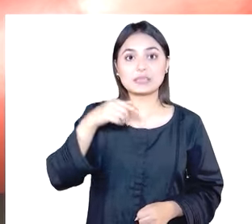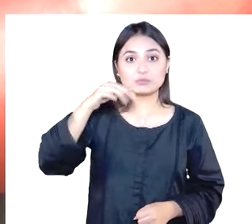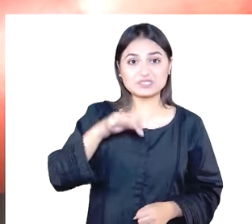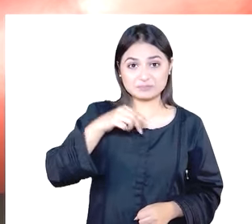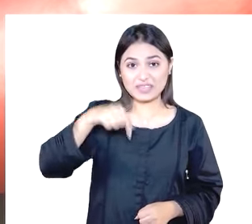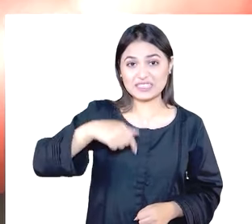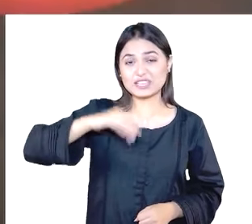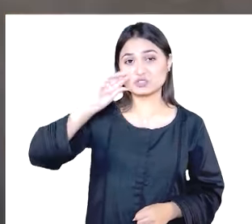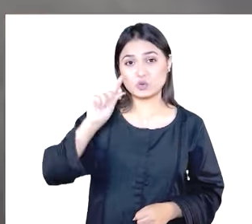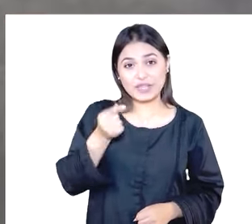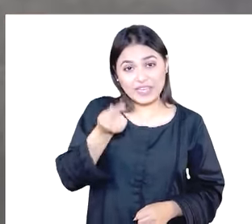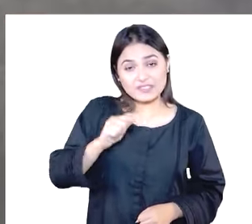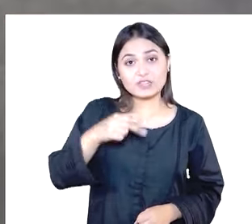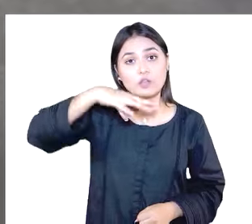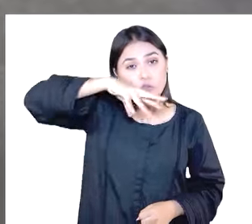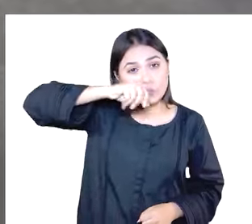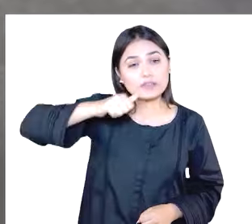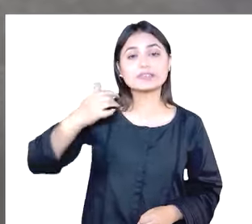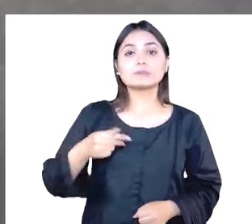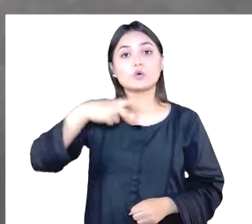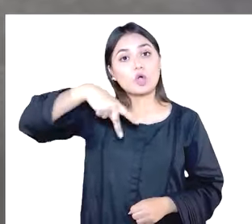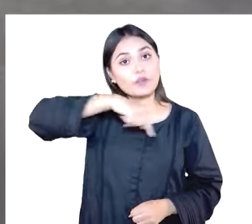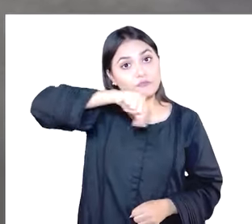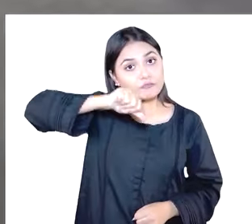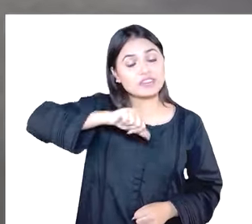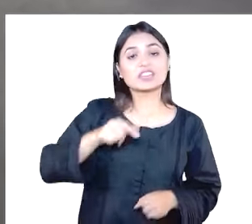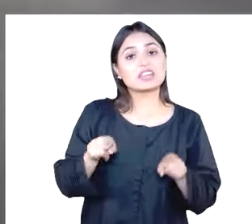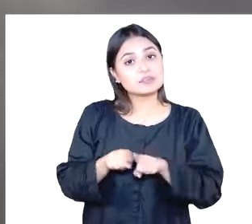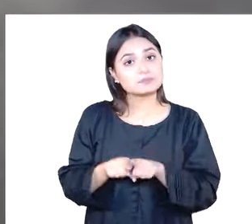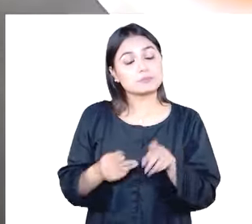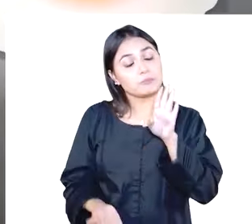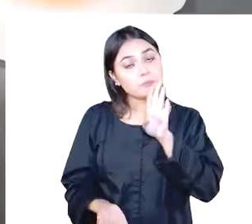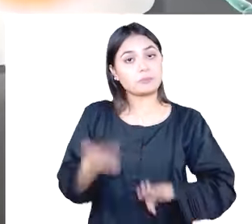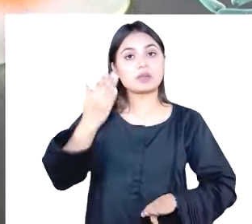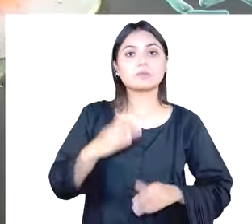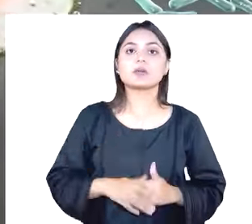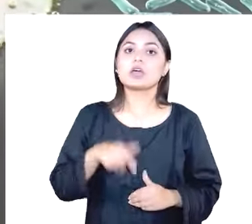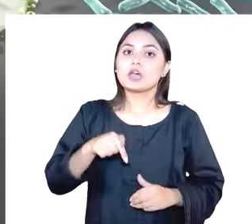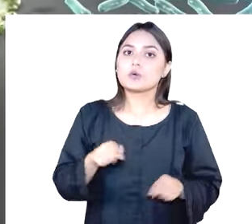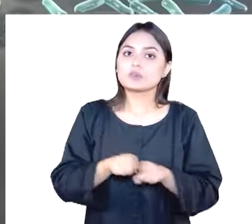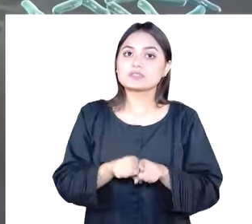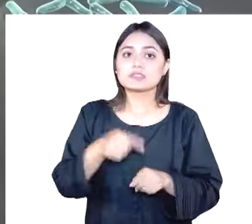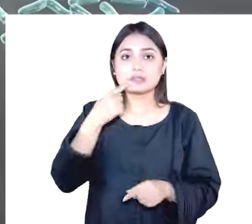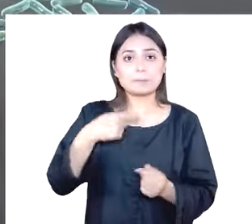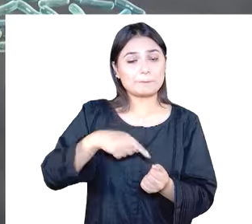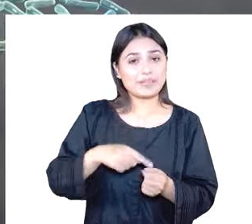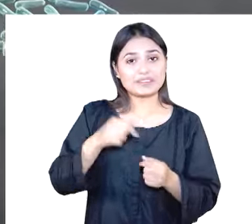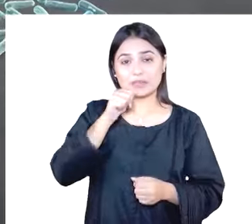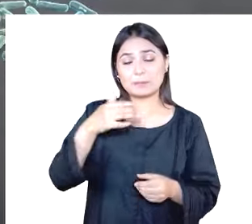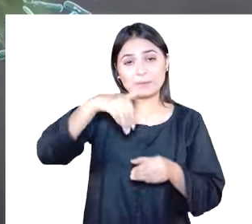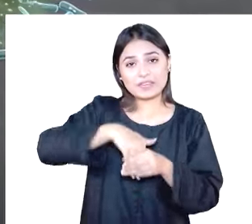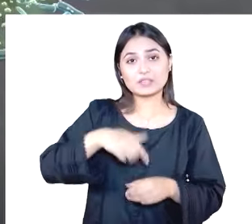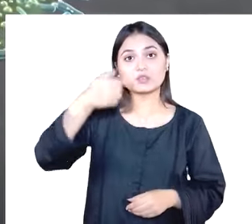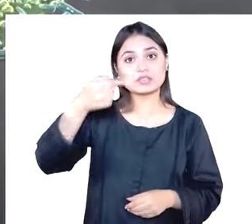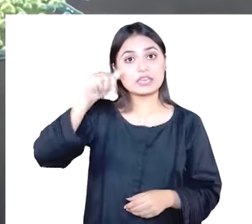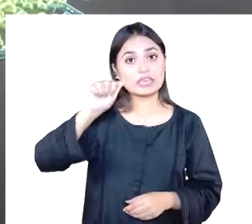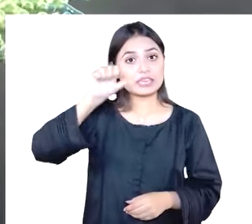भी ज्यादा हो जाती है और इसमें चीजों को गलाने की सलाहियत तकरीबन उतनी ही होती है जितनी बैटरी के पानी में इस गैस्ट्रिक जूस